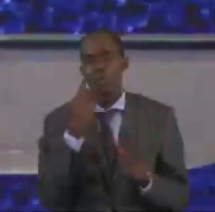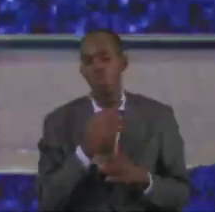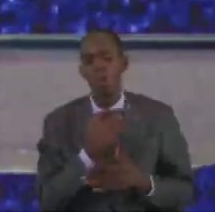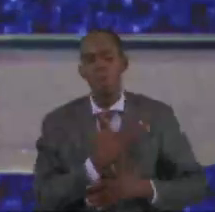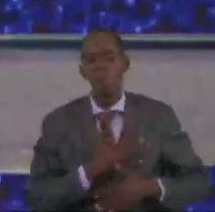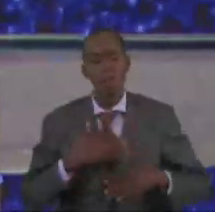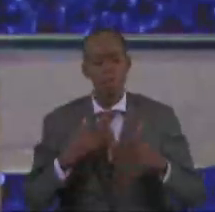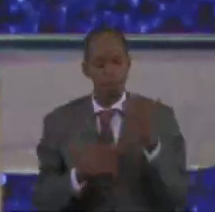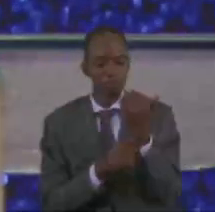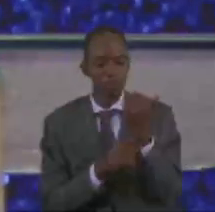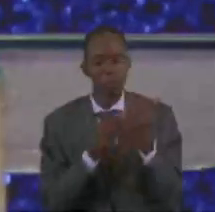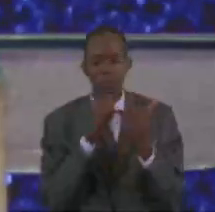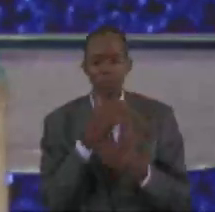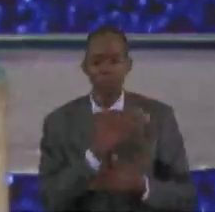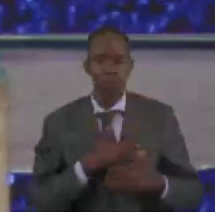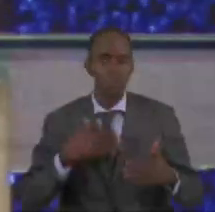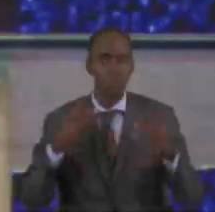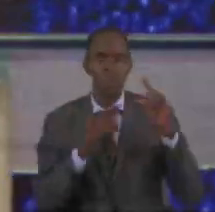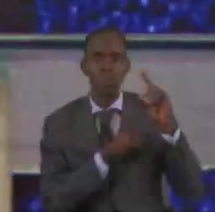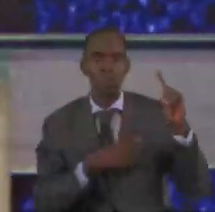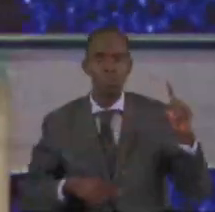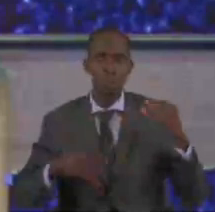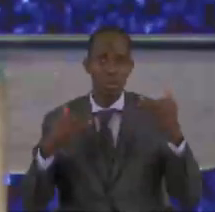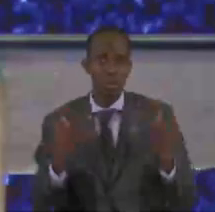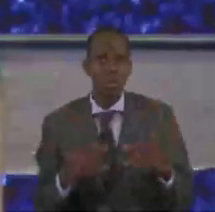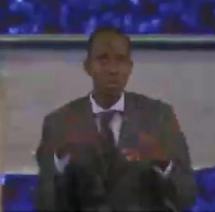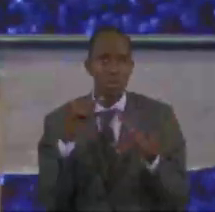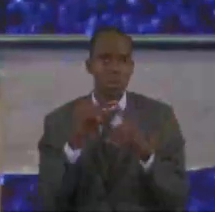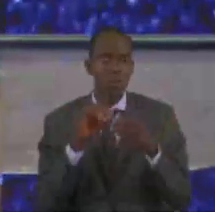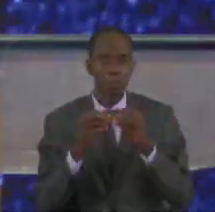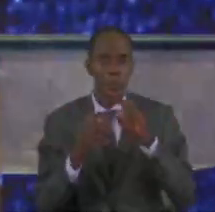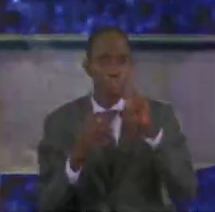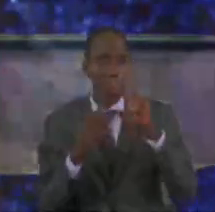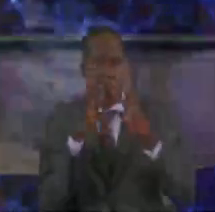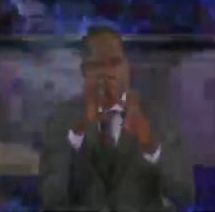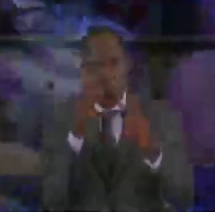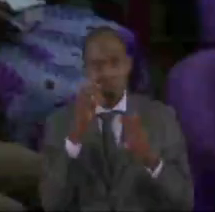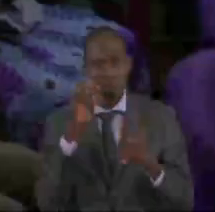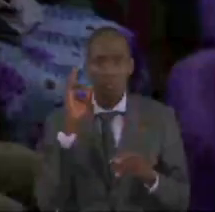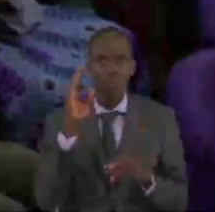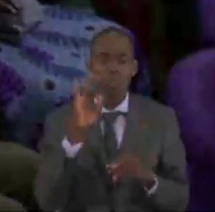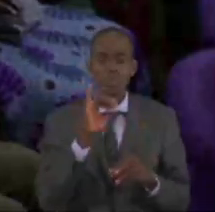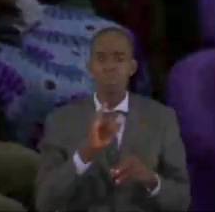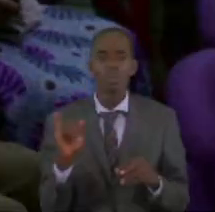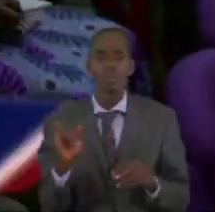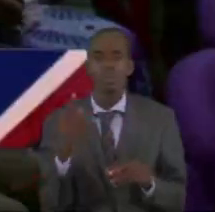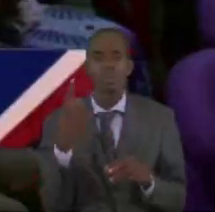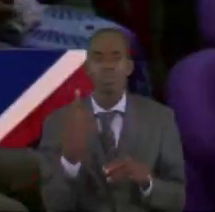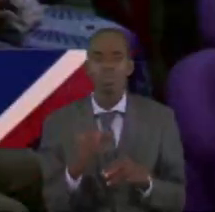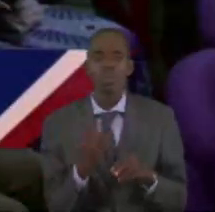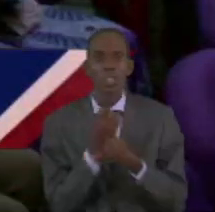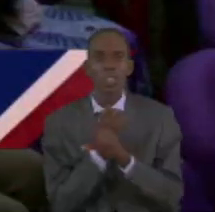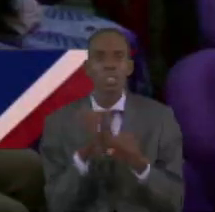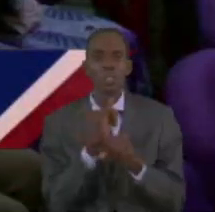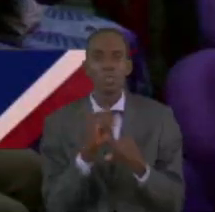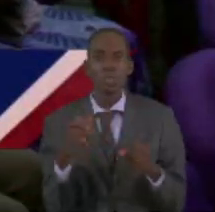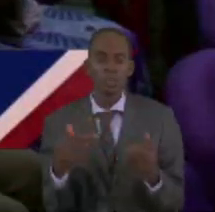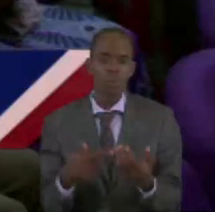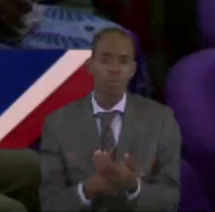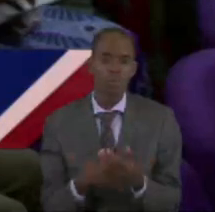mais qui ne plaise pas au Seigneur. Nous allons voir deuxième partie, deuxième point. Prêcher